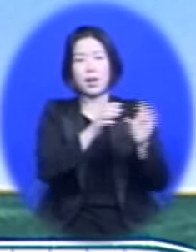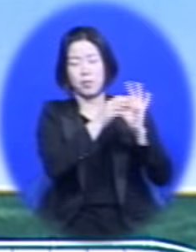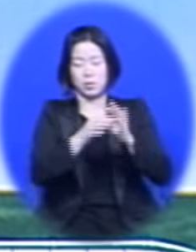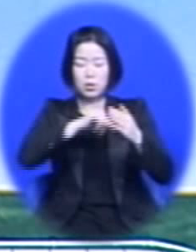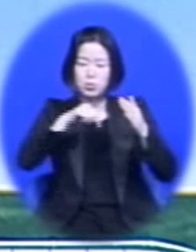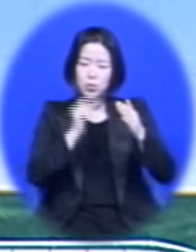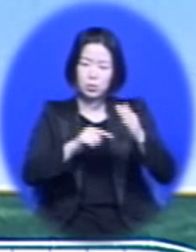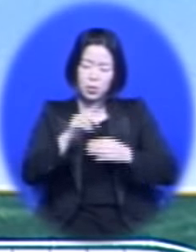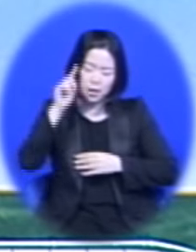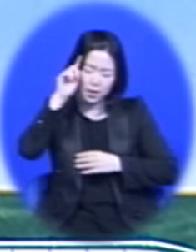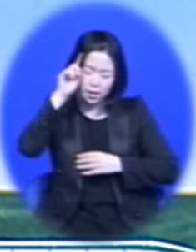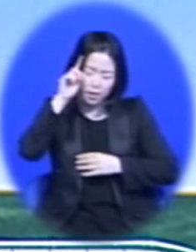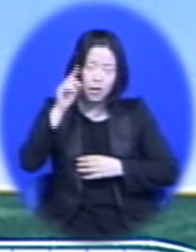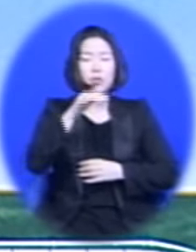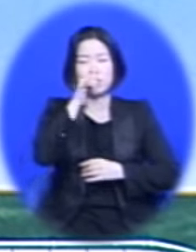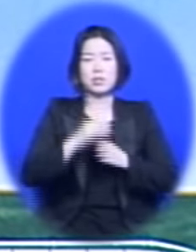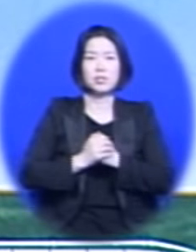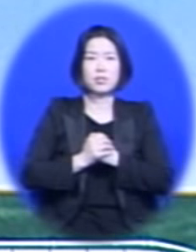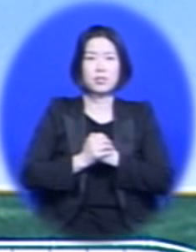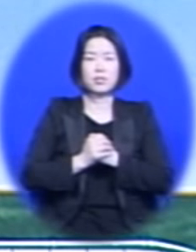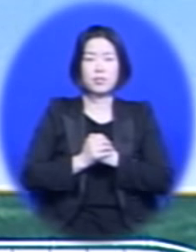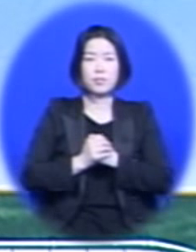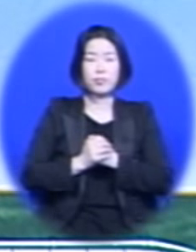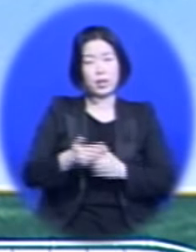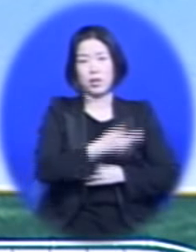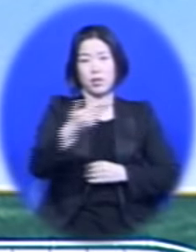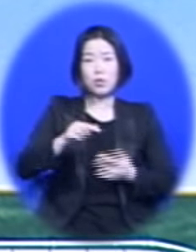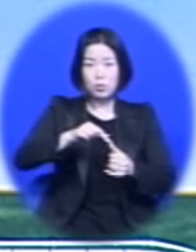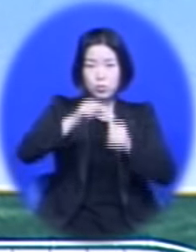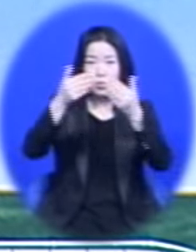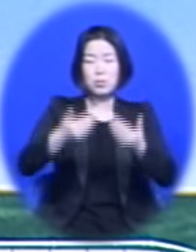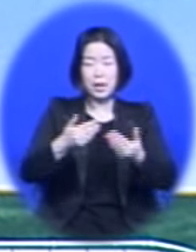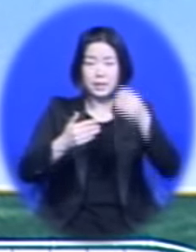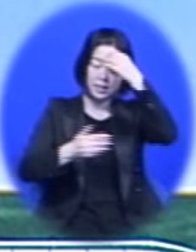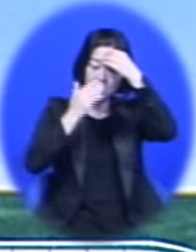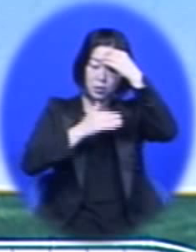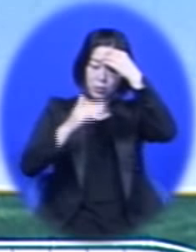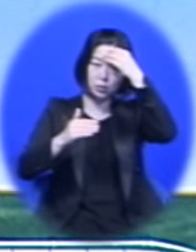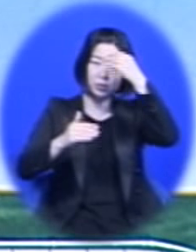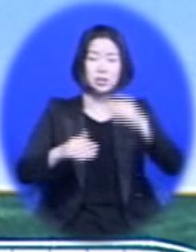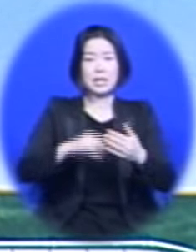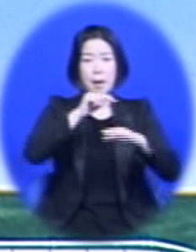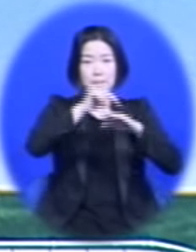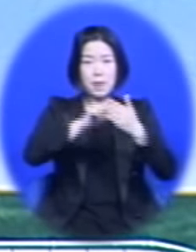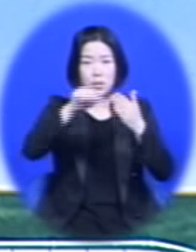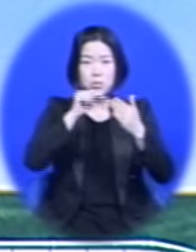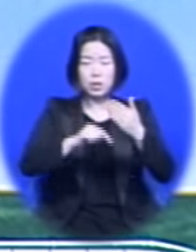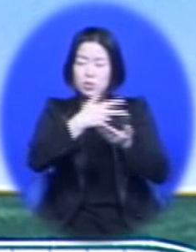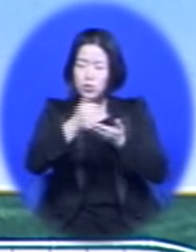신음하고 있습니다. 여러분, 구원받은 성도들은 마음에 주님의 오시는